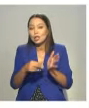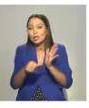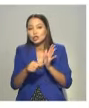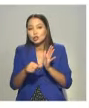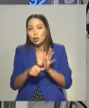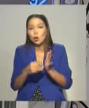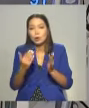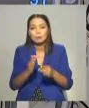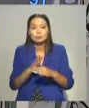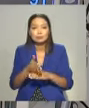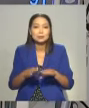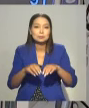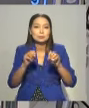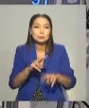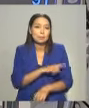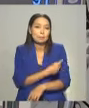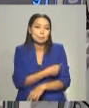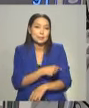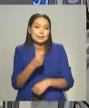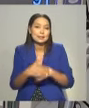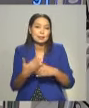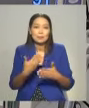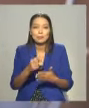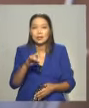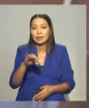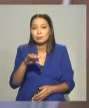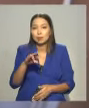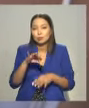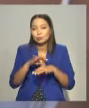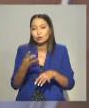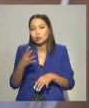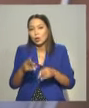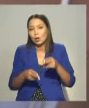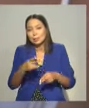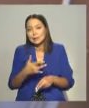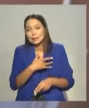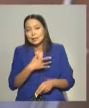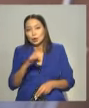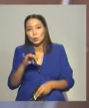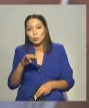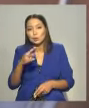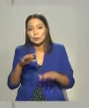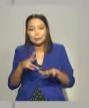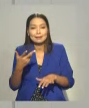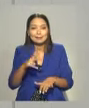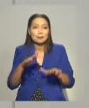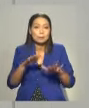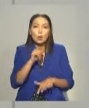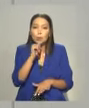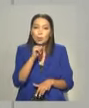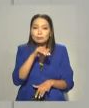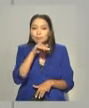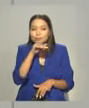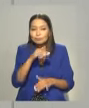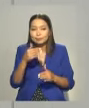маршруте специалистов медцентра. К примеру, аритмолог провел 4 операции на сердце в Рудном и 3 в Кустанае. Профессор